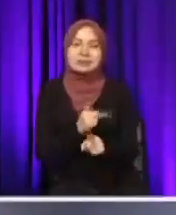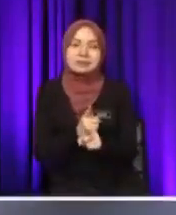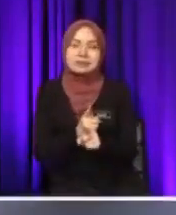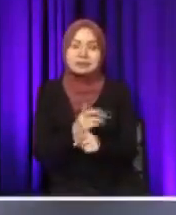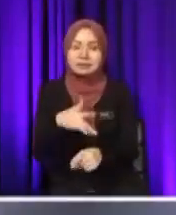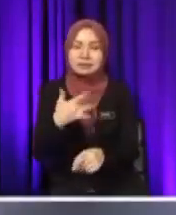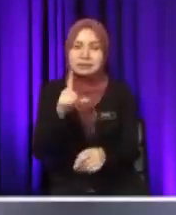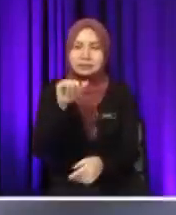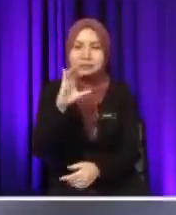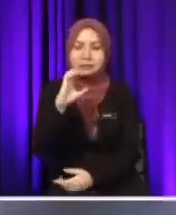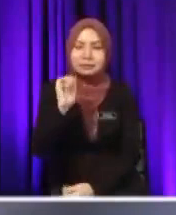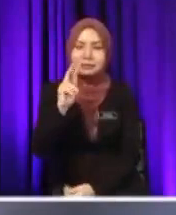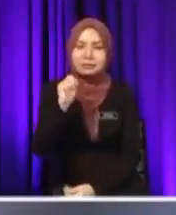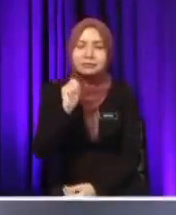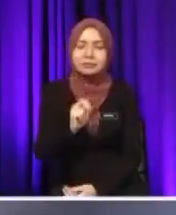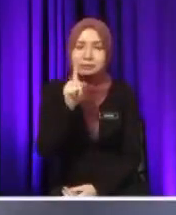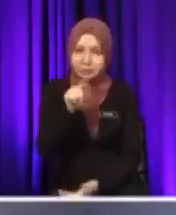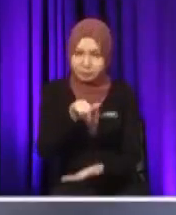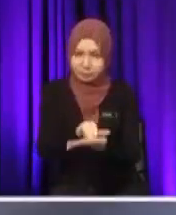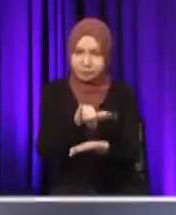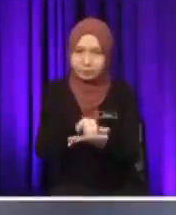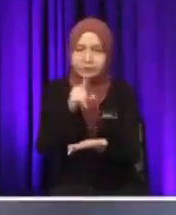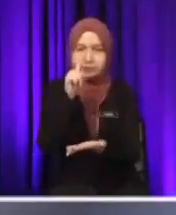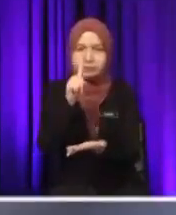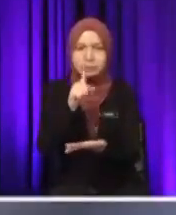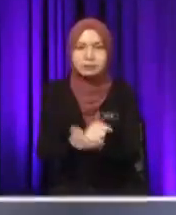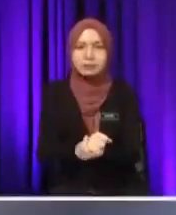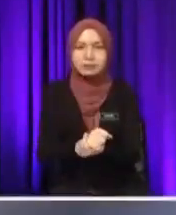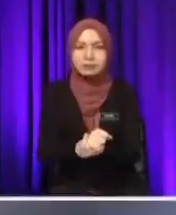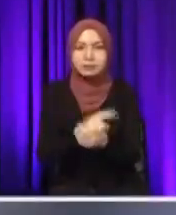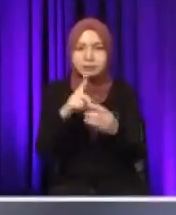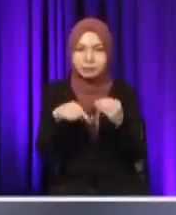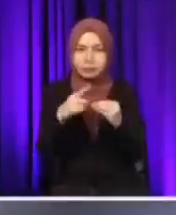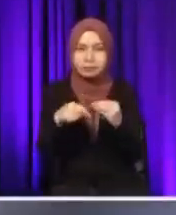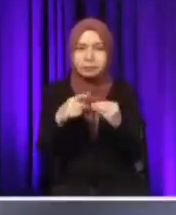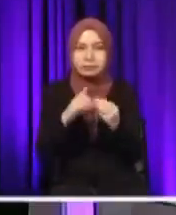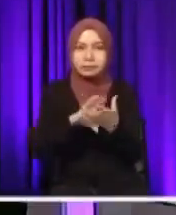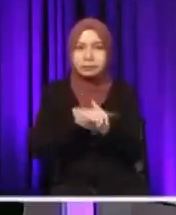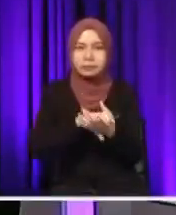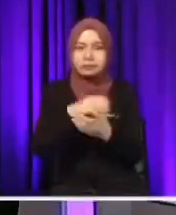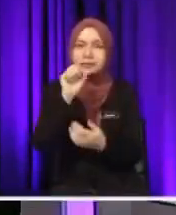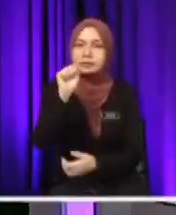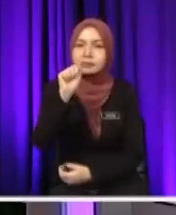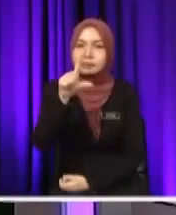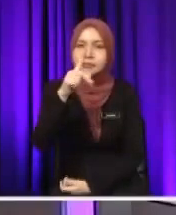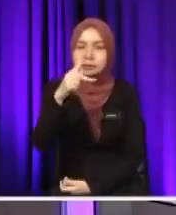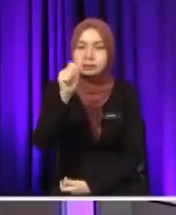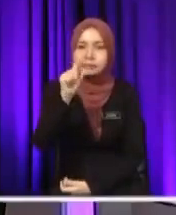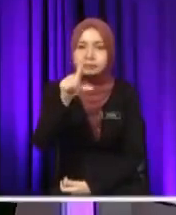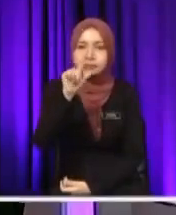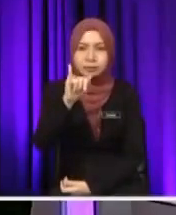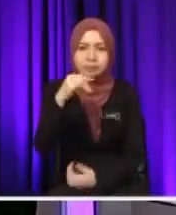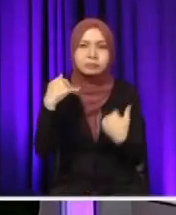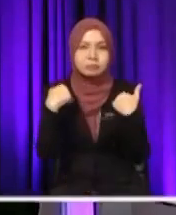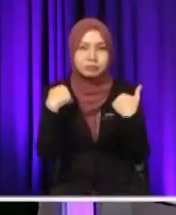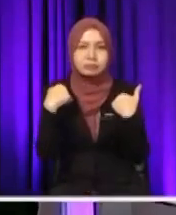So, itu salah satu daripada ciri-ciri bahan akali iaitu licin, eh? Yes, betul. Okay, so kita ada yang kedua. Yeah.